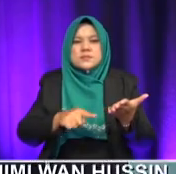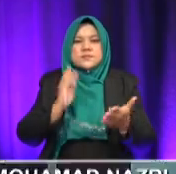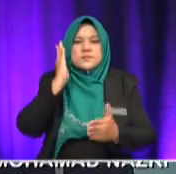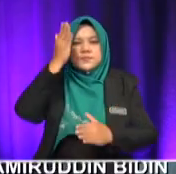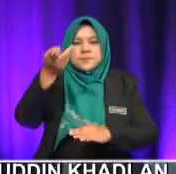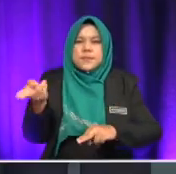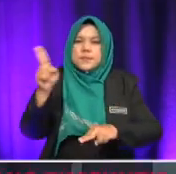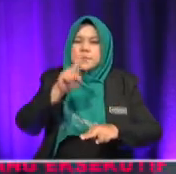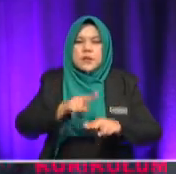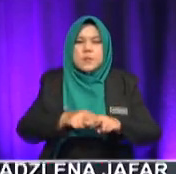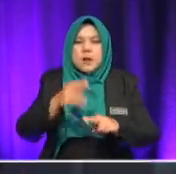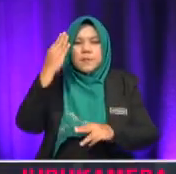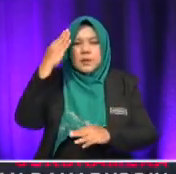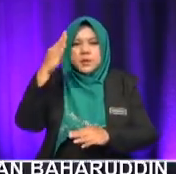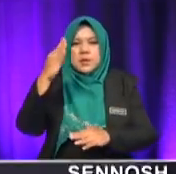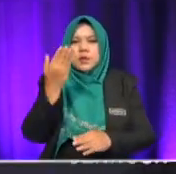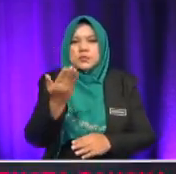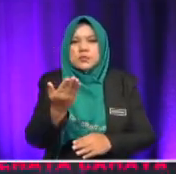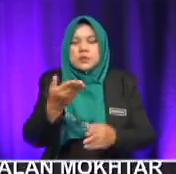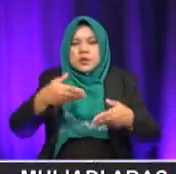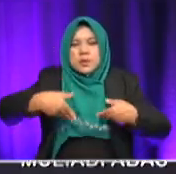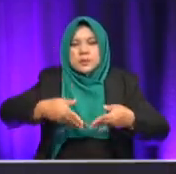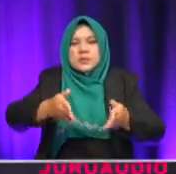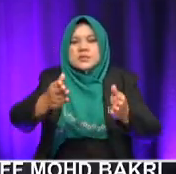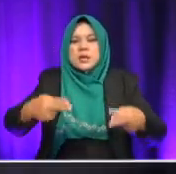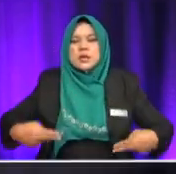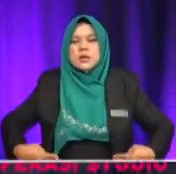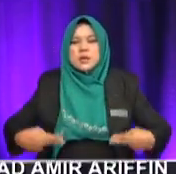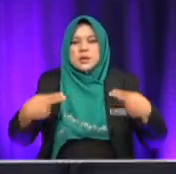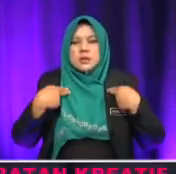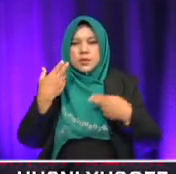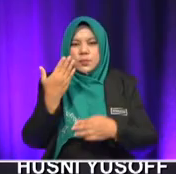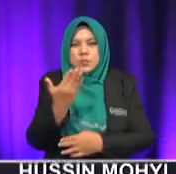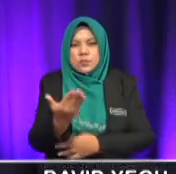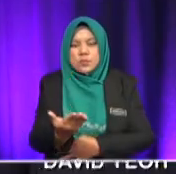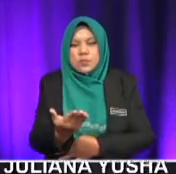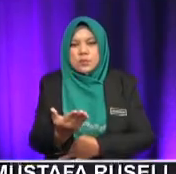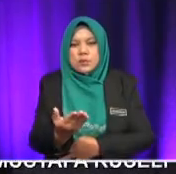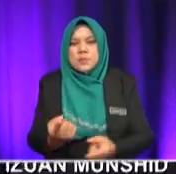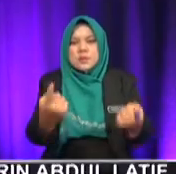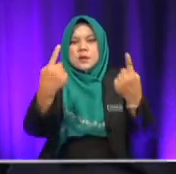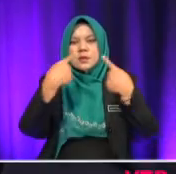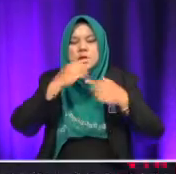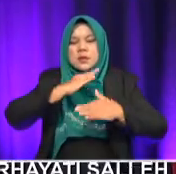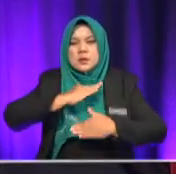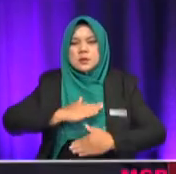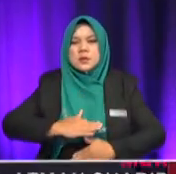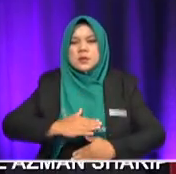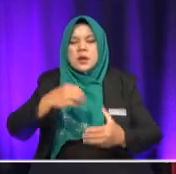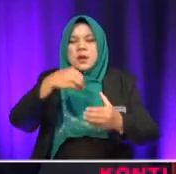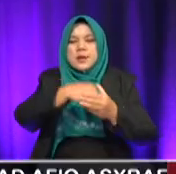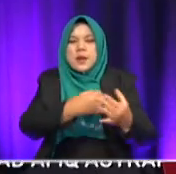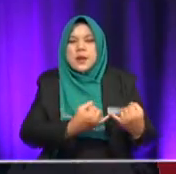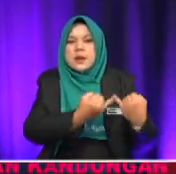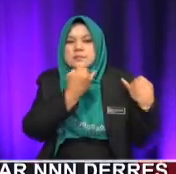menambah keberkatan dalam perjalanan hidupmu mendatangkan ketentraman dalam jiwa